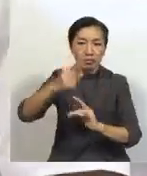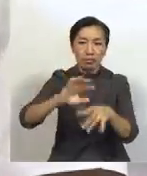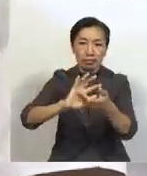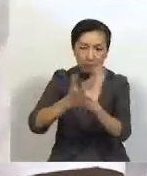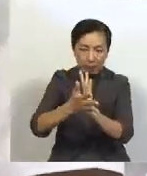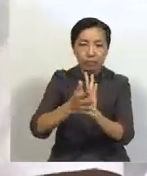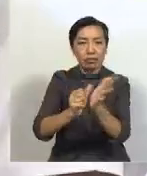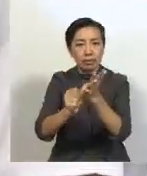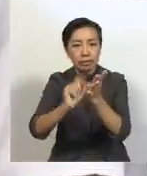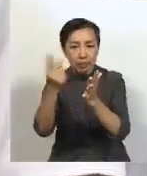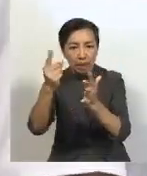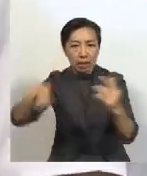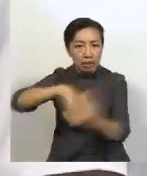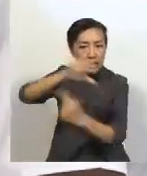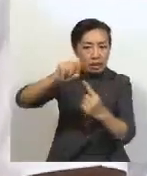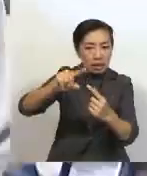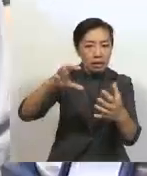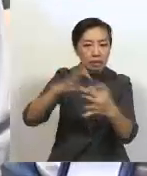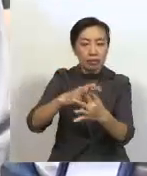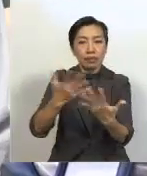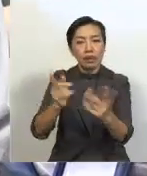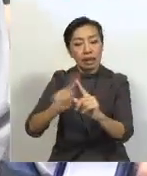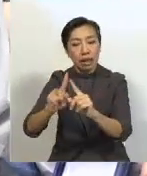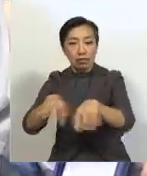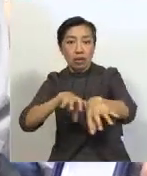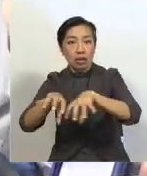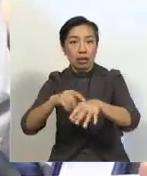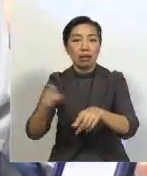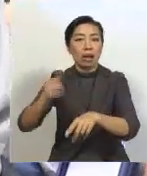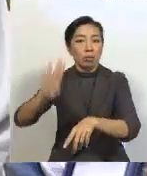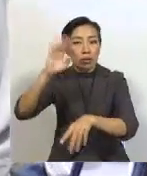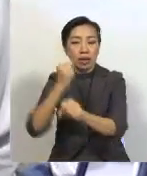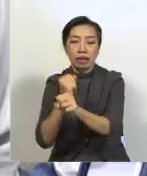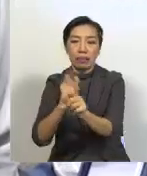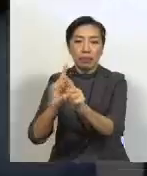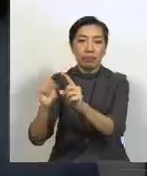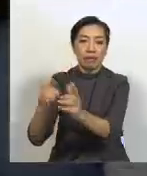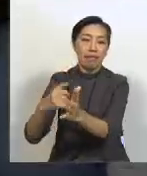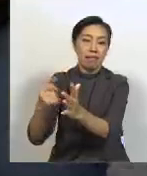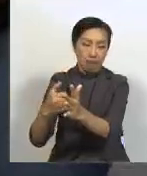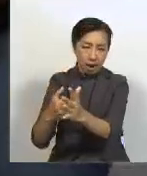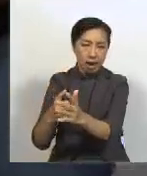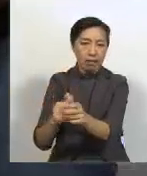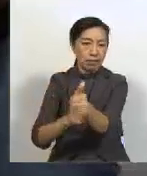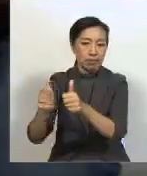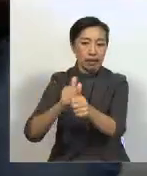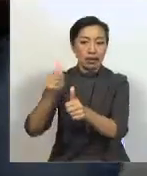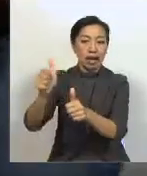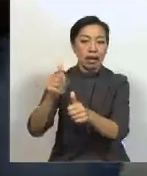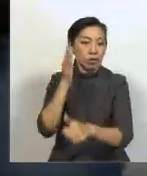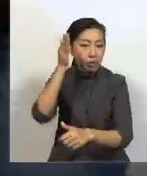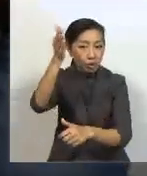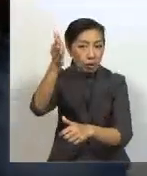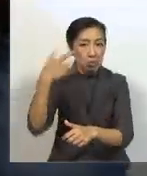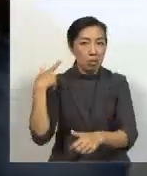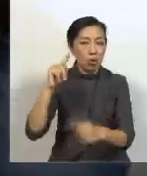ล้อมทางธุรกิจให้มีความสะดวกเอื้อต่อการแข่งขันของผู้ประกอบการอย่างต่อเนื่องซึ่งก็ถือว่าจะส่งผลดีกับบรรยากาศการค้าการ